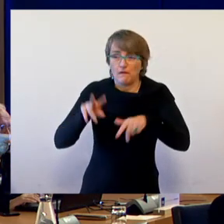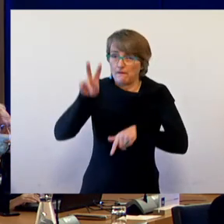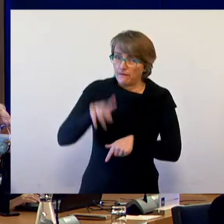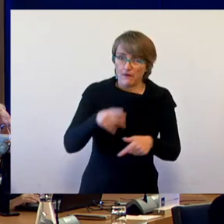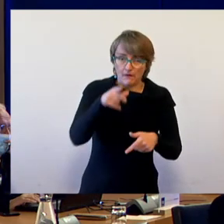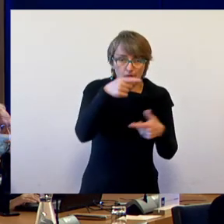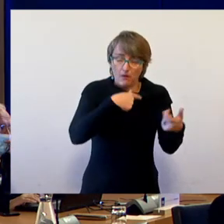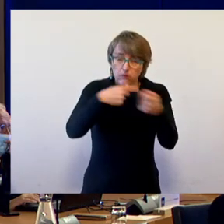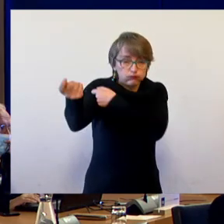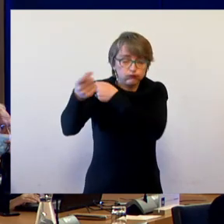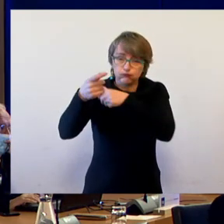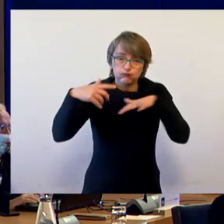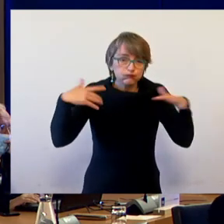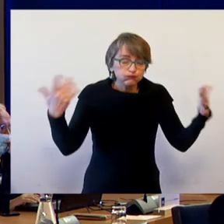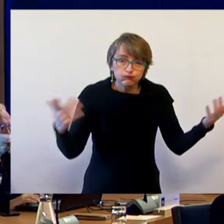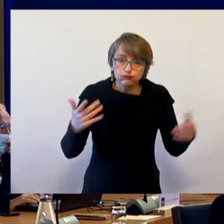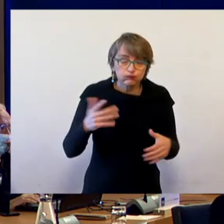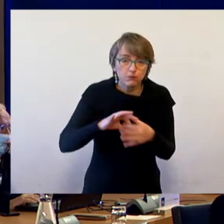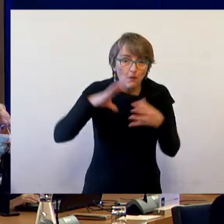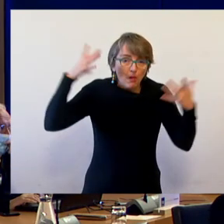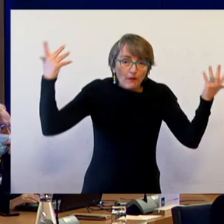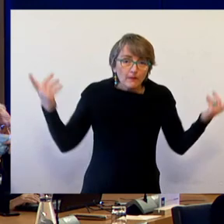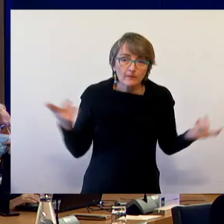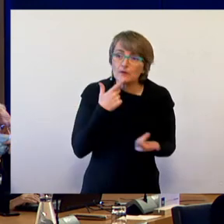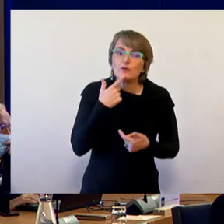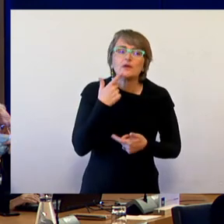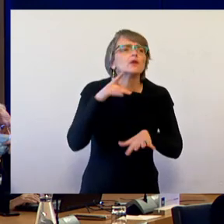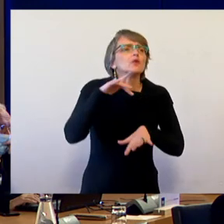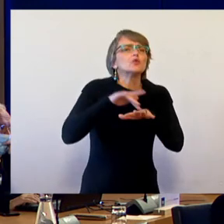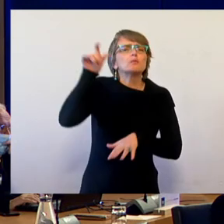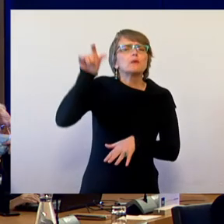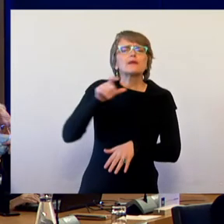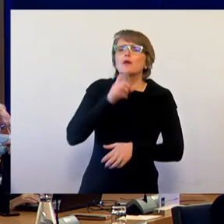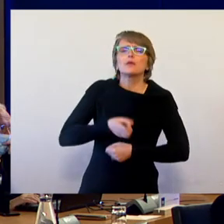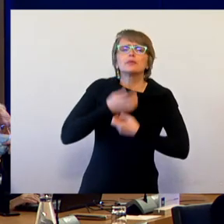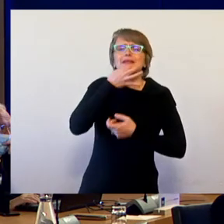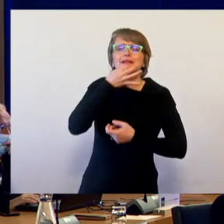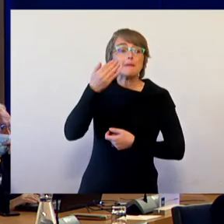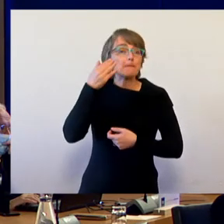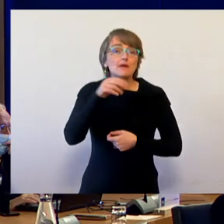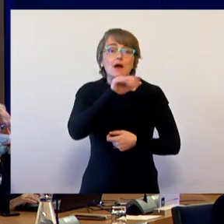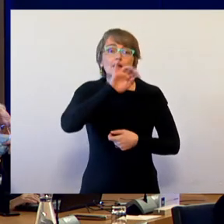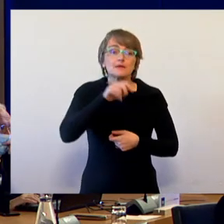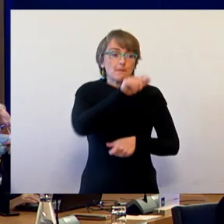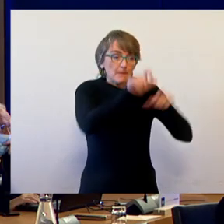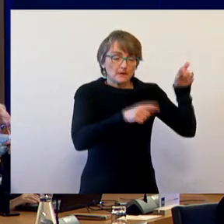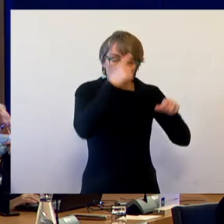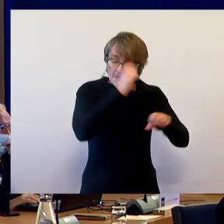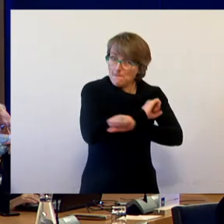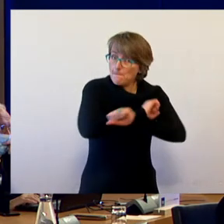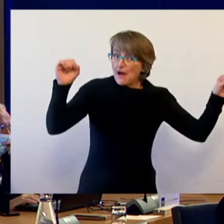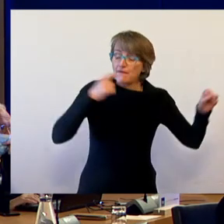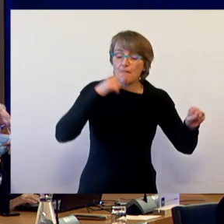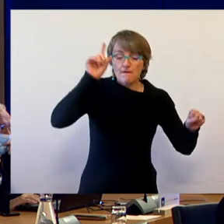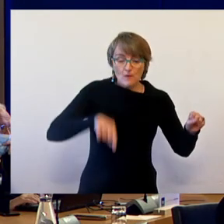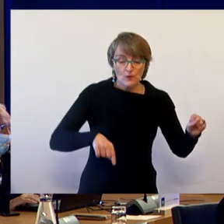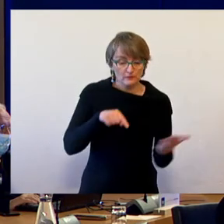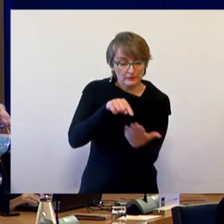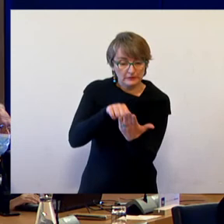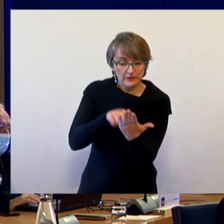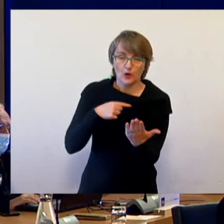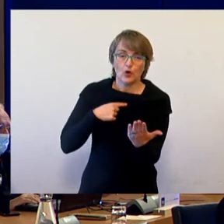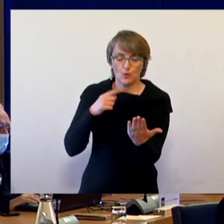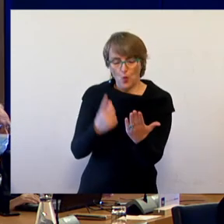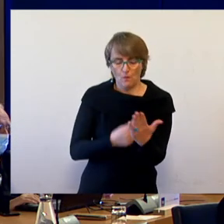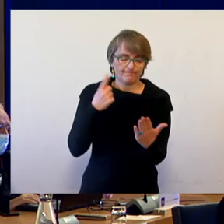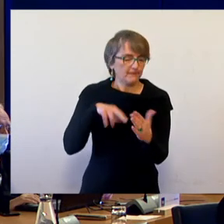déclaré à la presse cet été, si les ATSEM explosent, on verra la copie. Ben, je crois qu'on y est, je crois qu'il faut revoir la copie. Et avec 40%